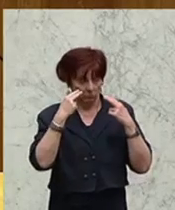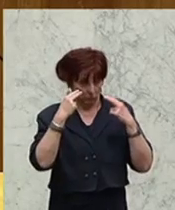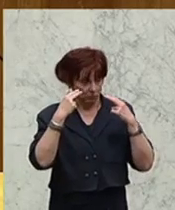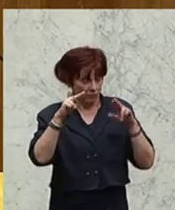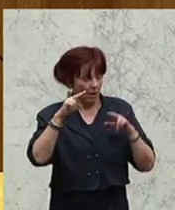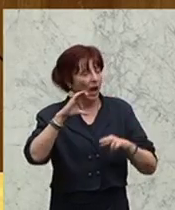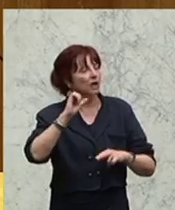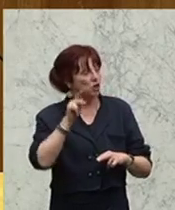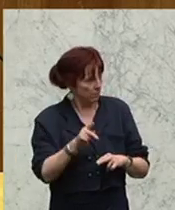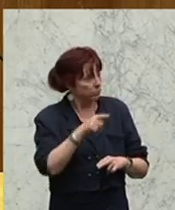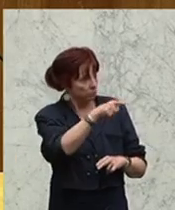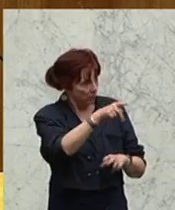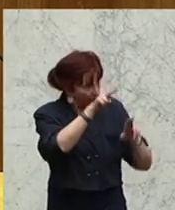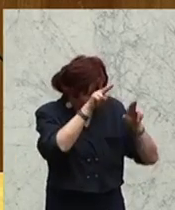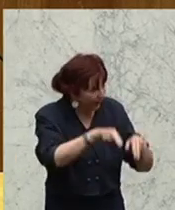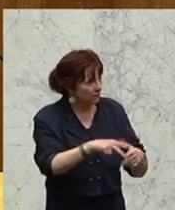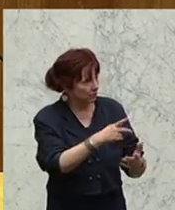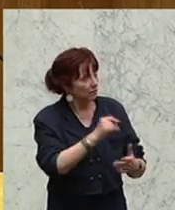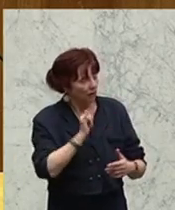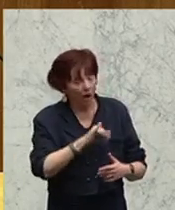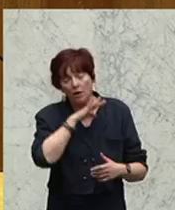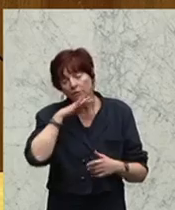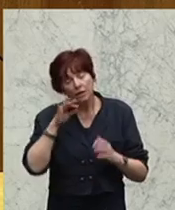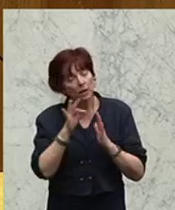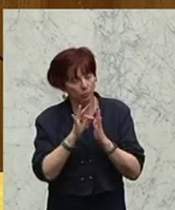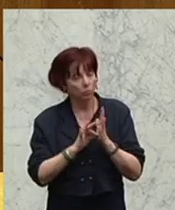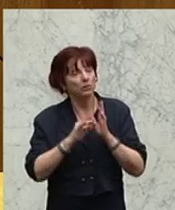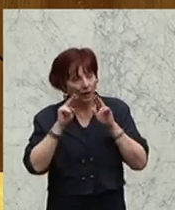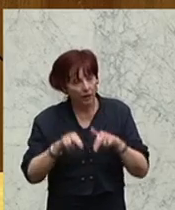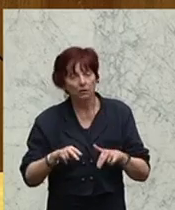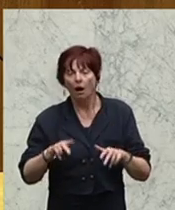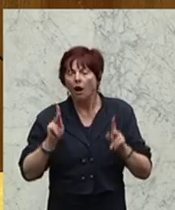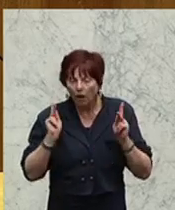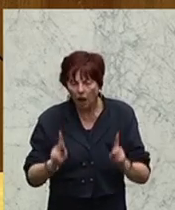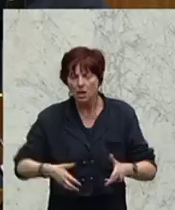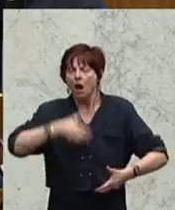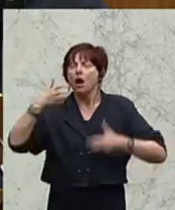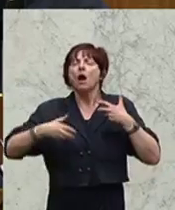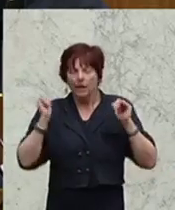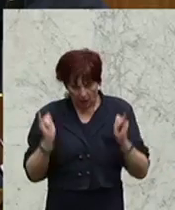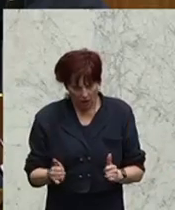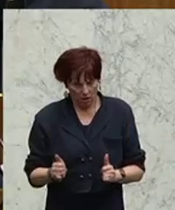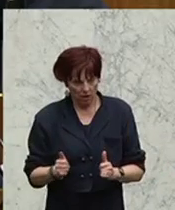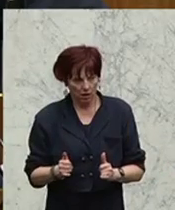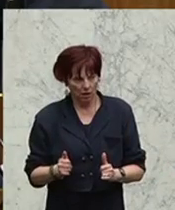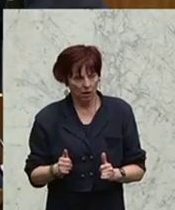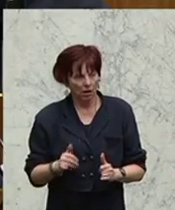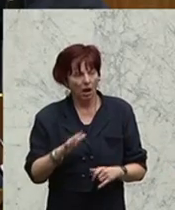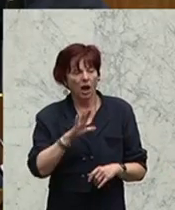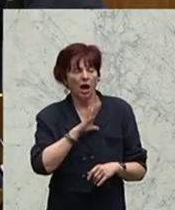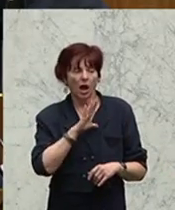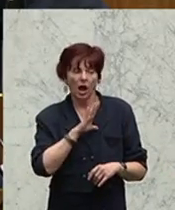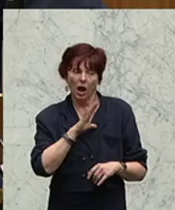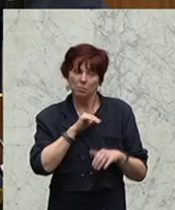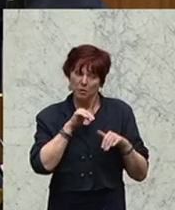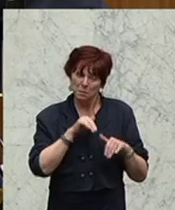du hast ja recht. Du hast recht in ganz vielem. Man kann empört sein, aber ich muss da